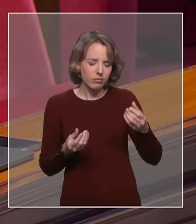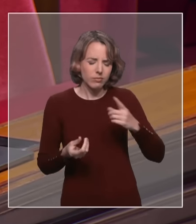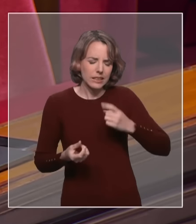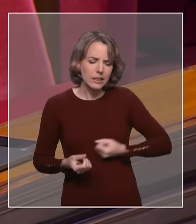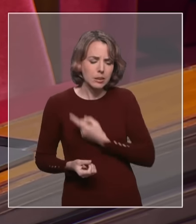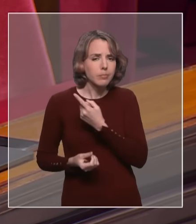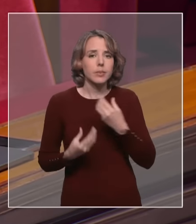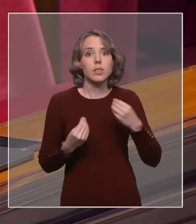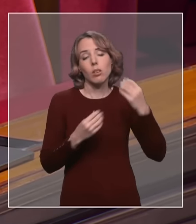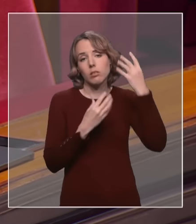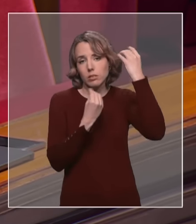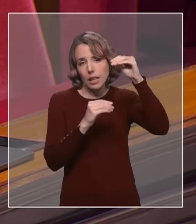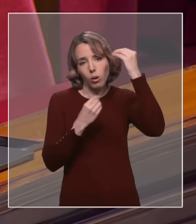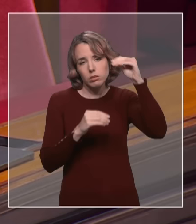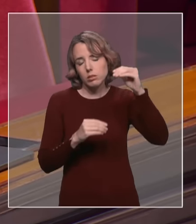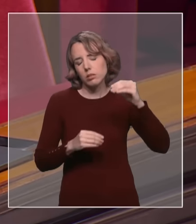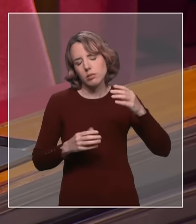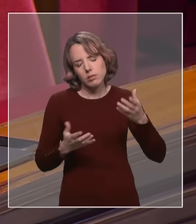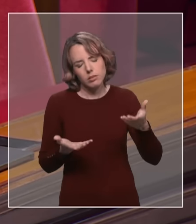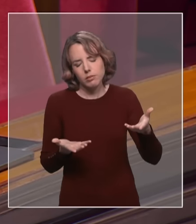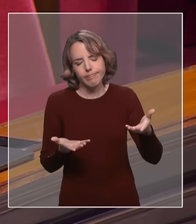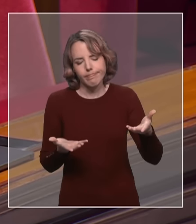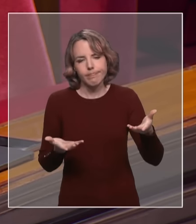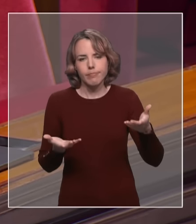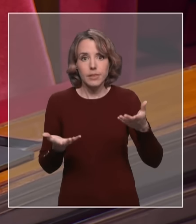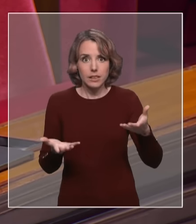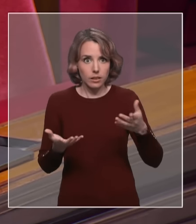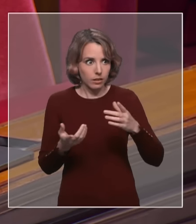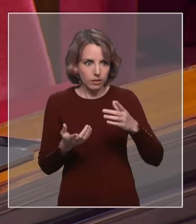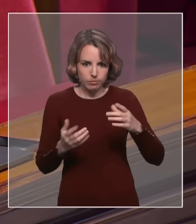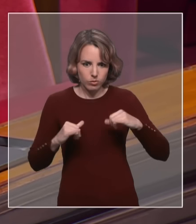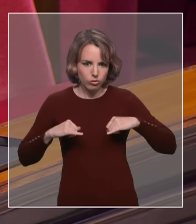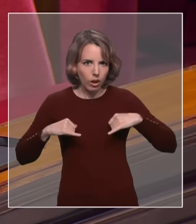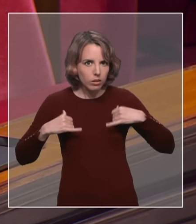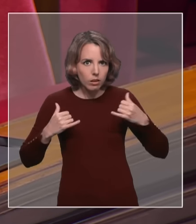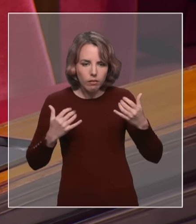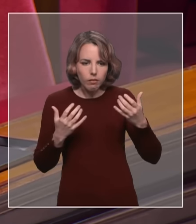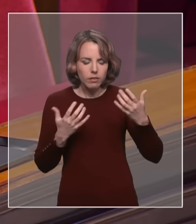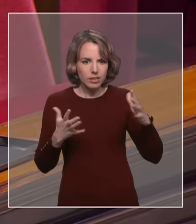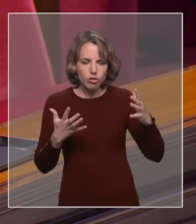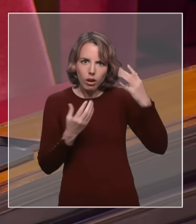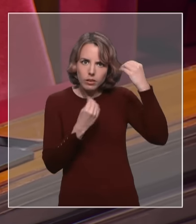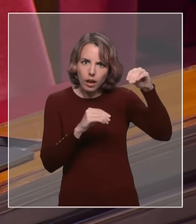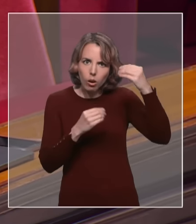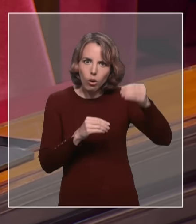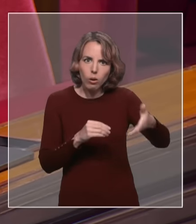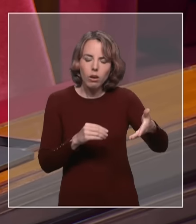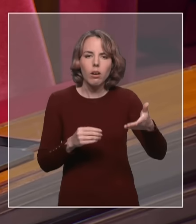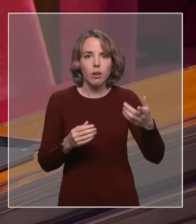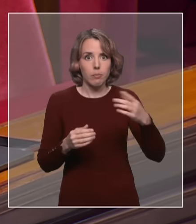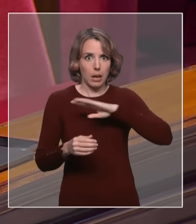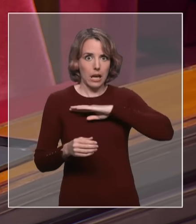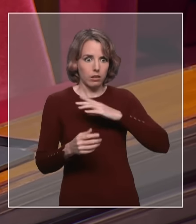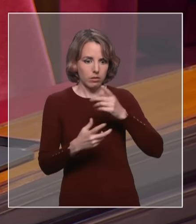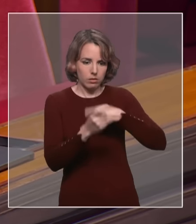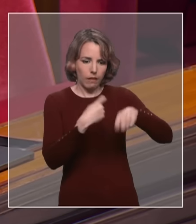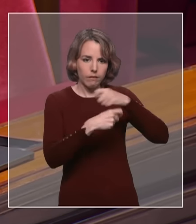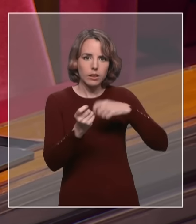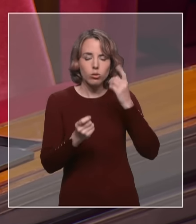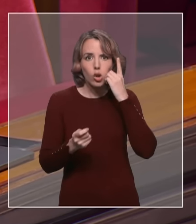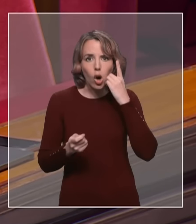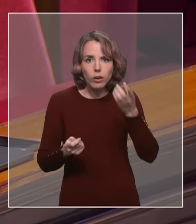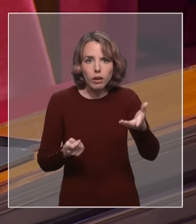aussi de plus en plus jeune. Cet extrême rajeunissement de la délinquance liée au narcotrafic doit tous nous interpeller et tous nous mobiliser. Et nous n'allons